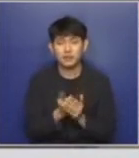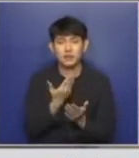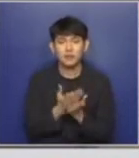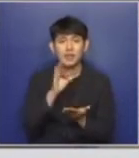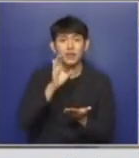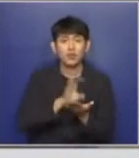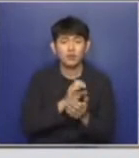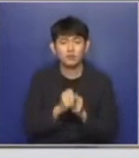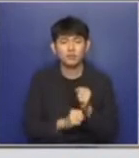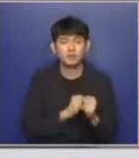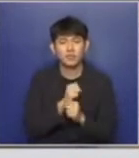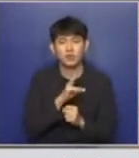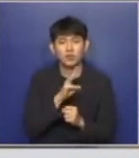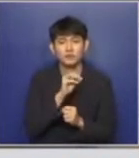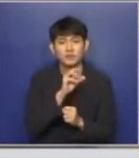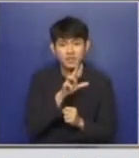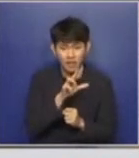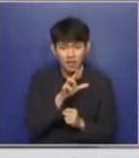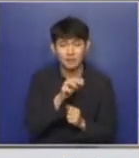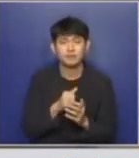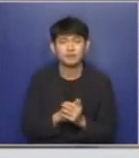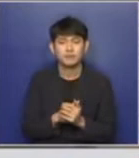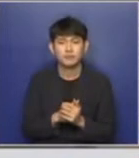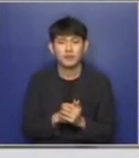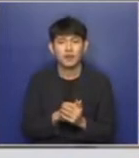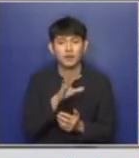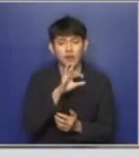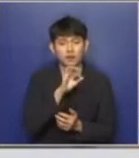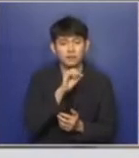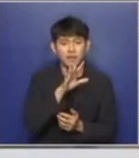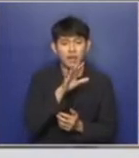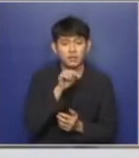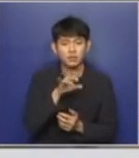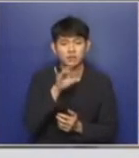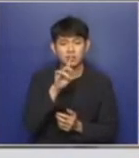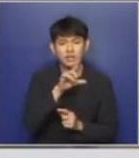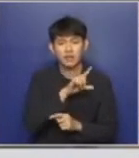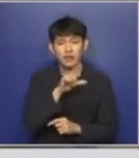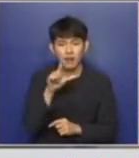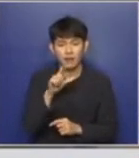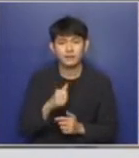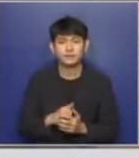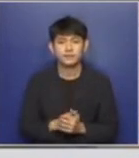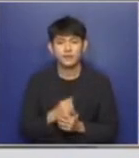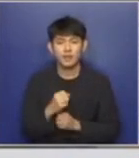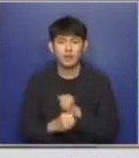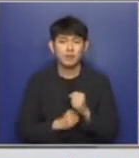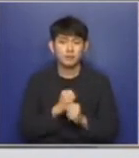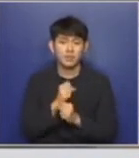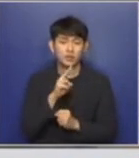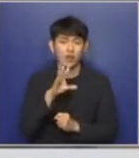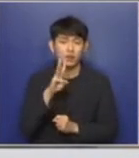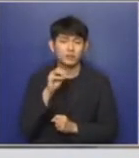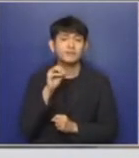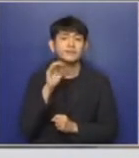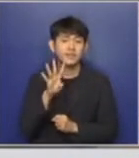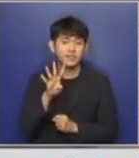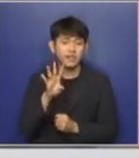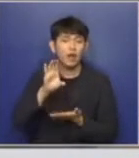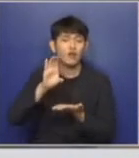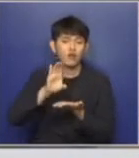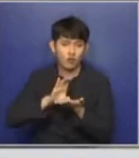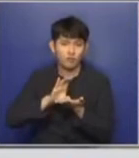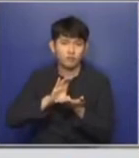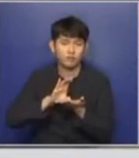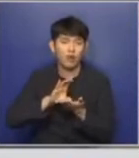ปี2563ได้รับงบประมาณ 95.7 ล้านบาทปี2564ได้รับงบประม